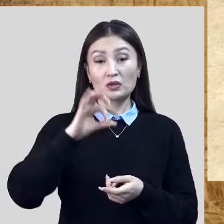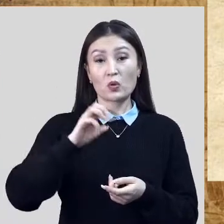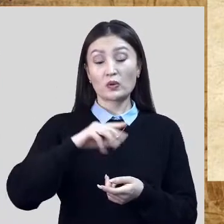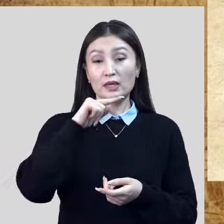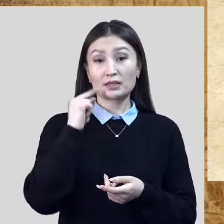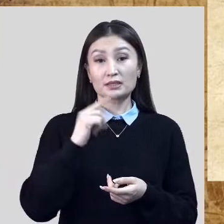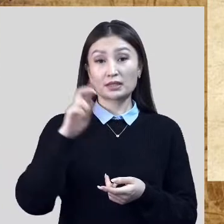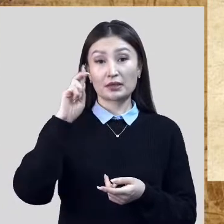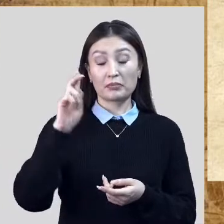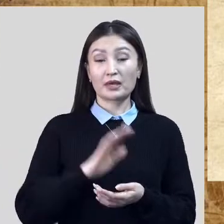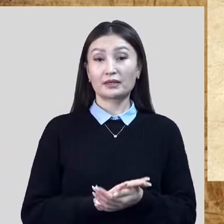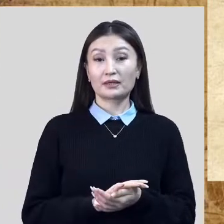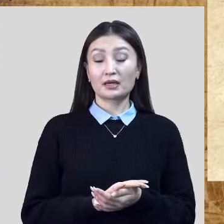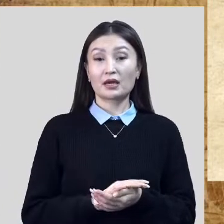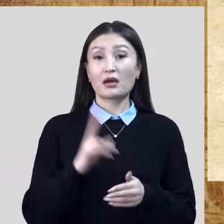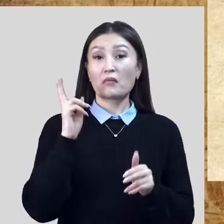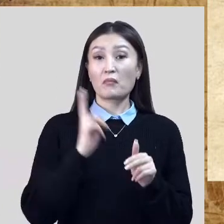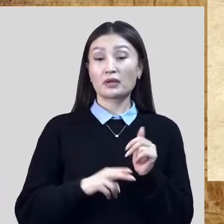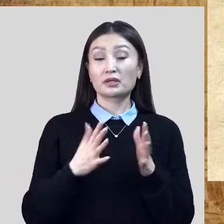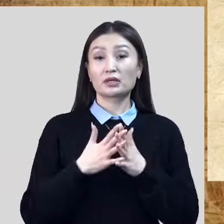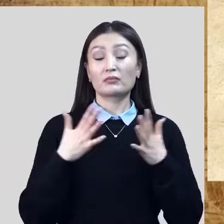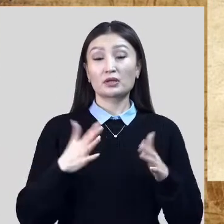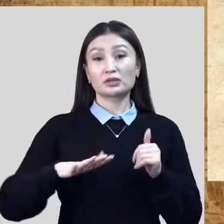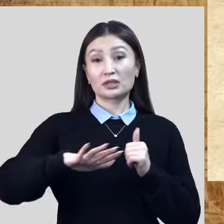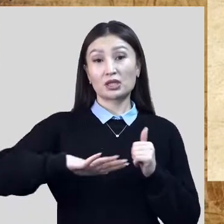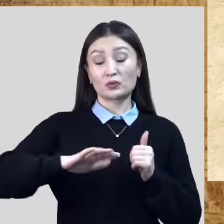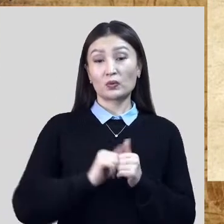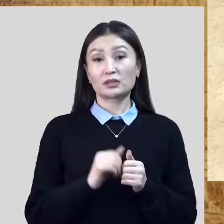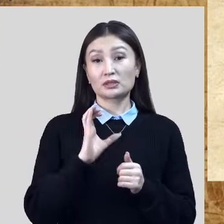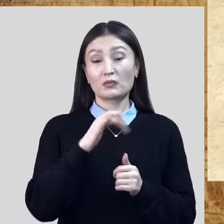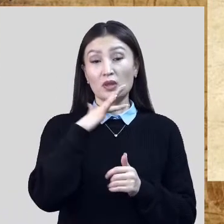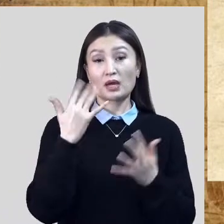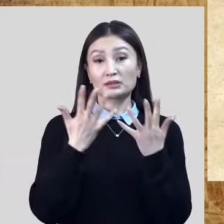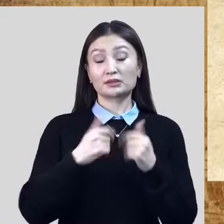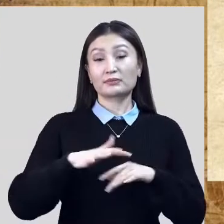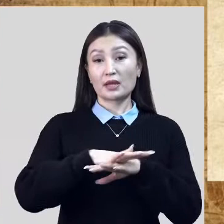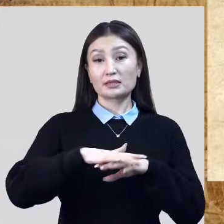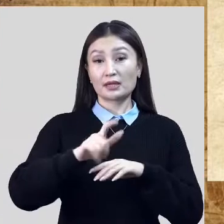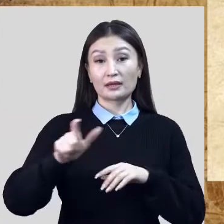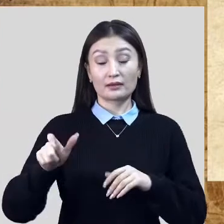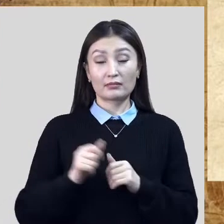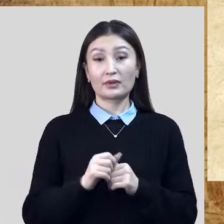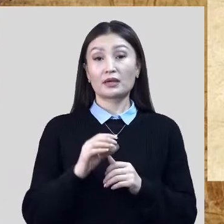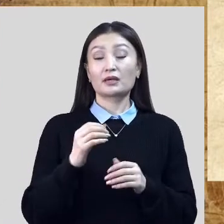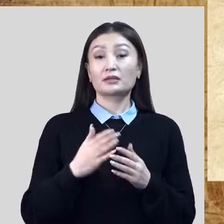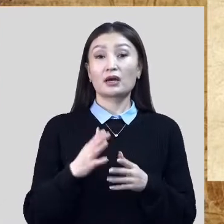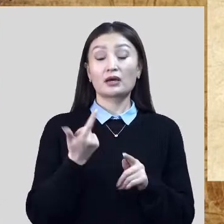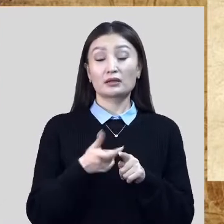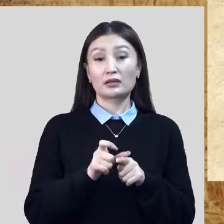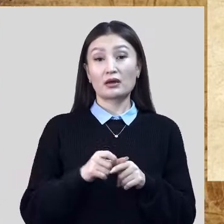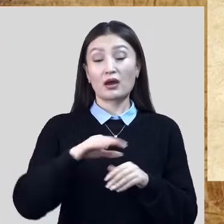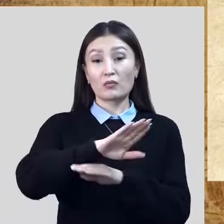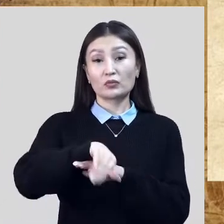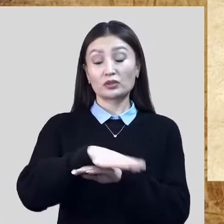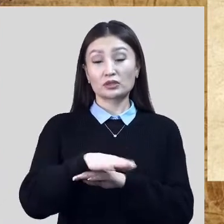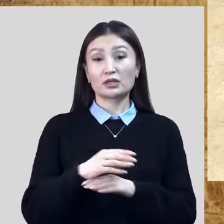Российской империи. Потеря большей части территории с многочисленным населением совершенно опустошила